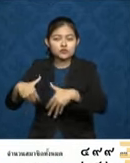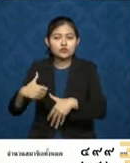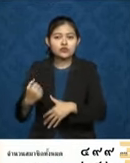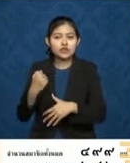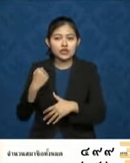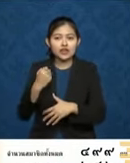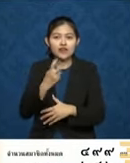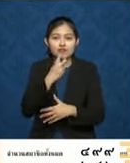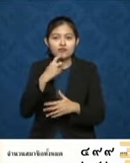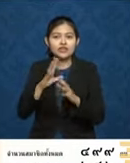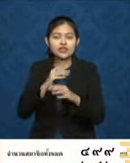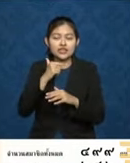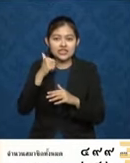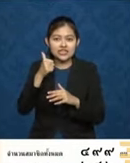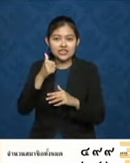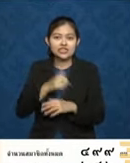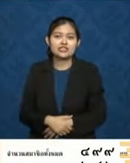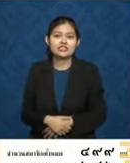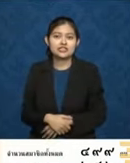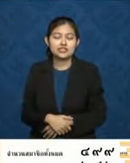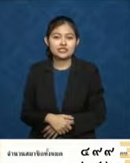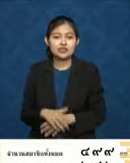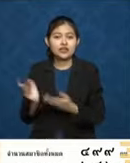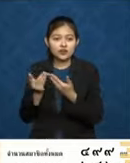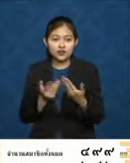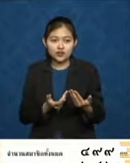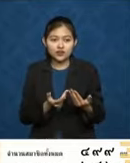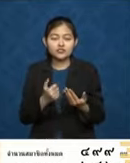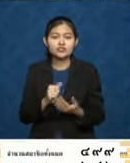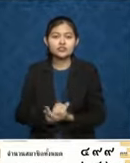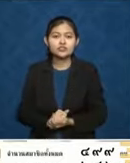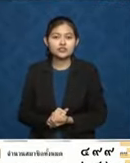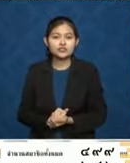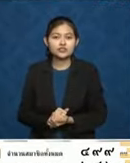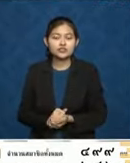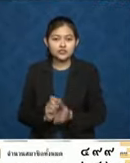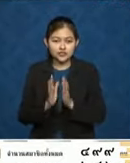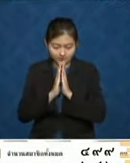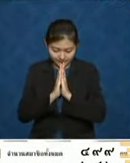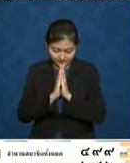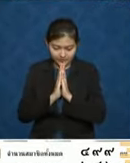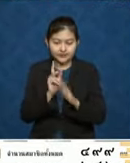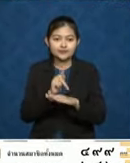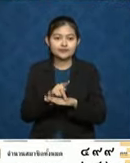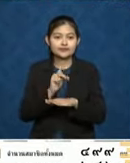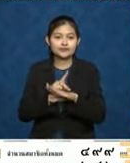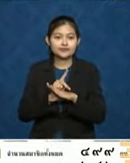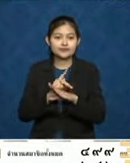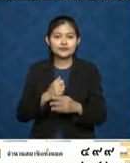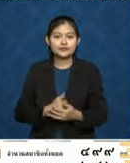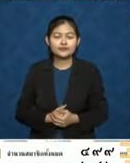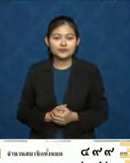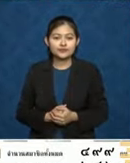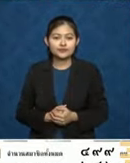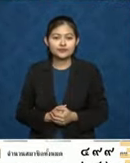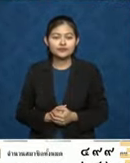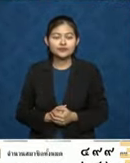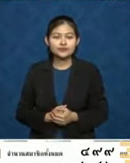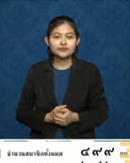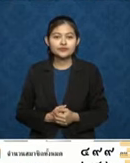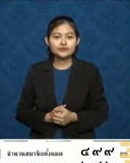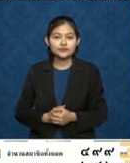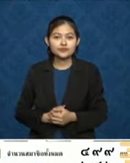ค่ะครับต่อไปขอเชิญคุณอมินมายโชครับเรียนท่านประธานสภาที่เคารพและเพื่อนสมาชิกผู้ทรงเกียรติทุกท่าน